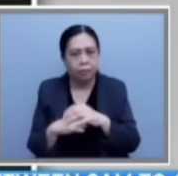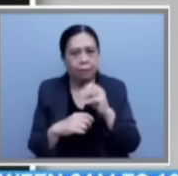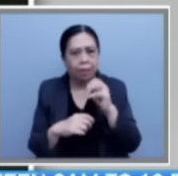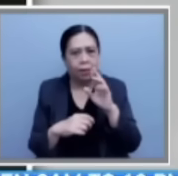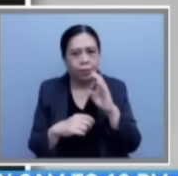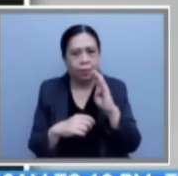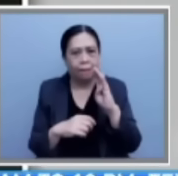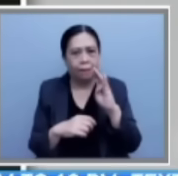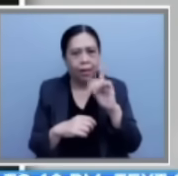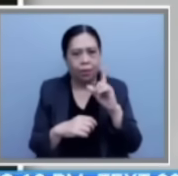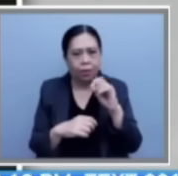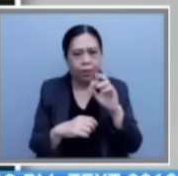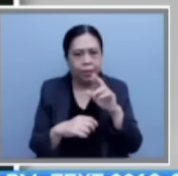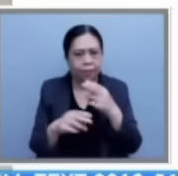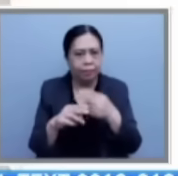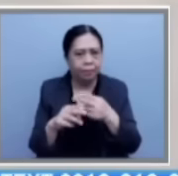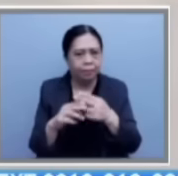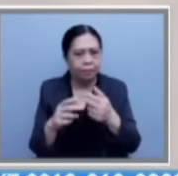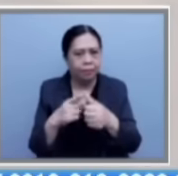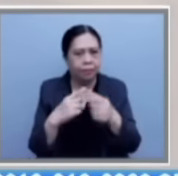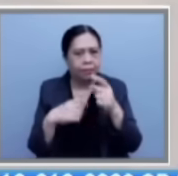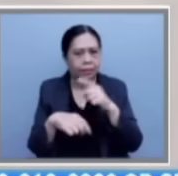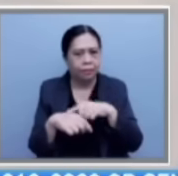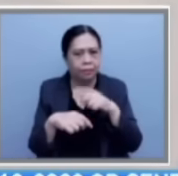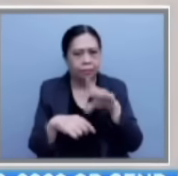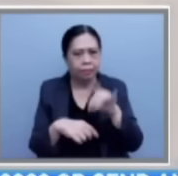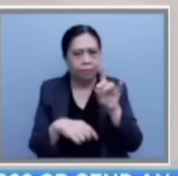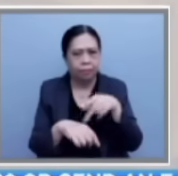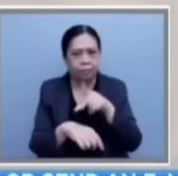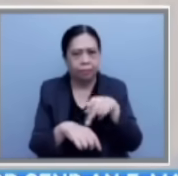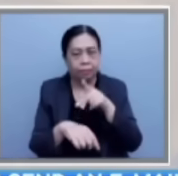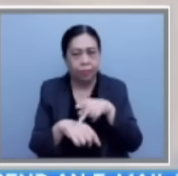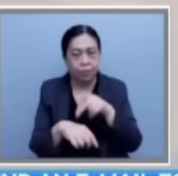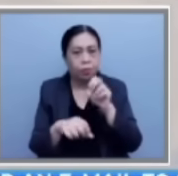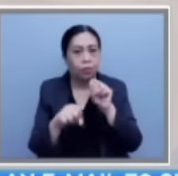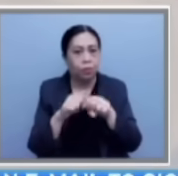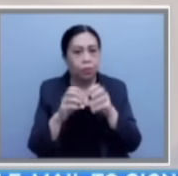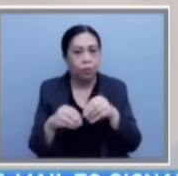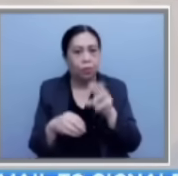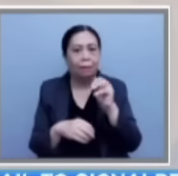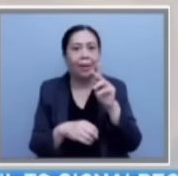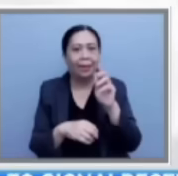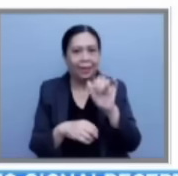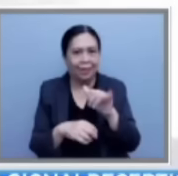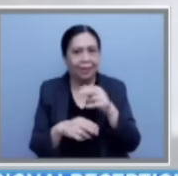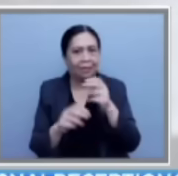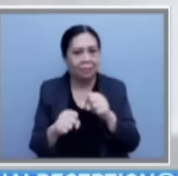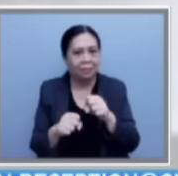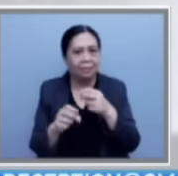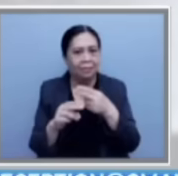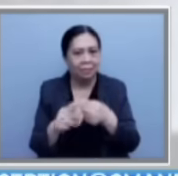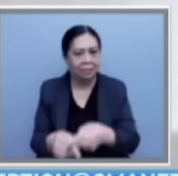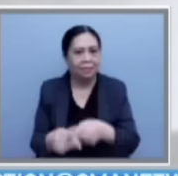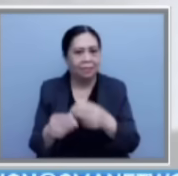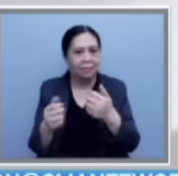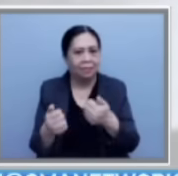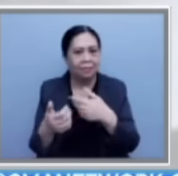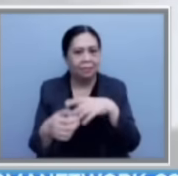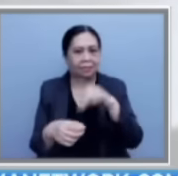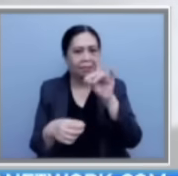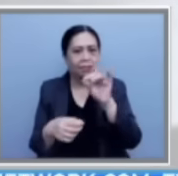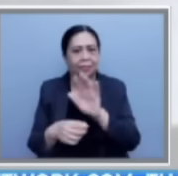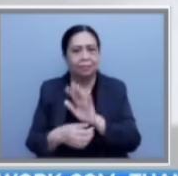color first time daw yan na ma-discover sa Pilipinas Dahil diyan si Mikey ang credited sa scientific discovery na yan